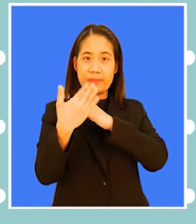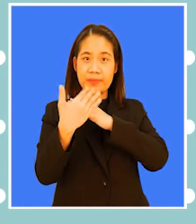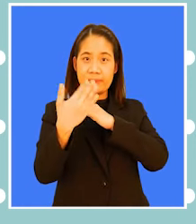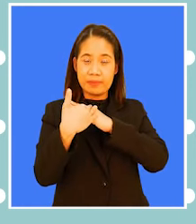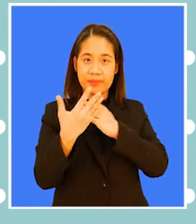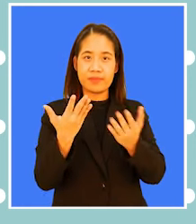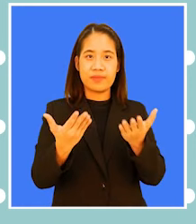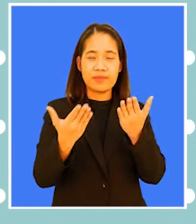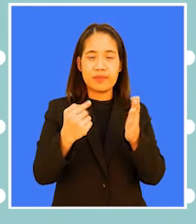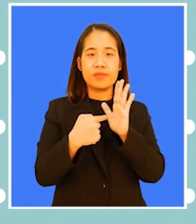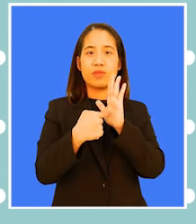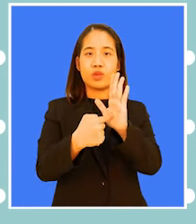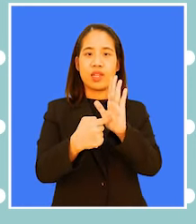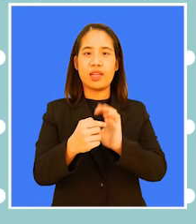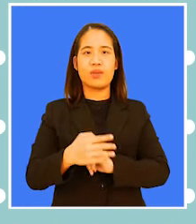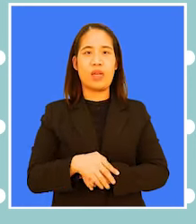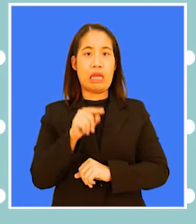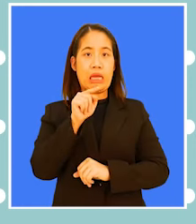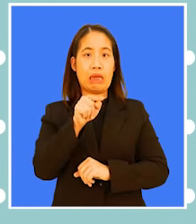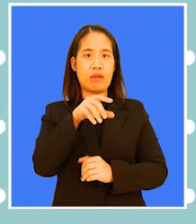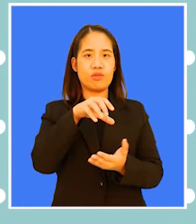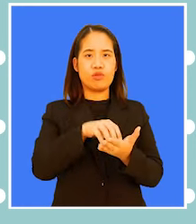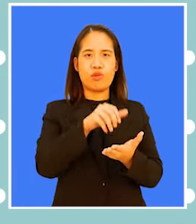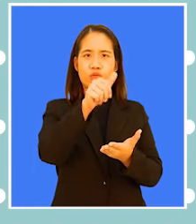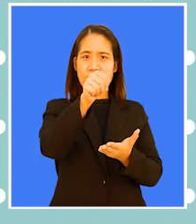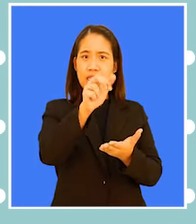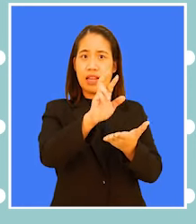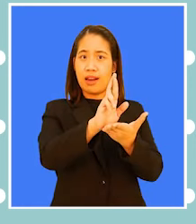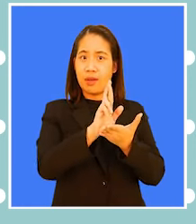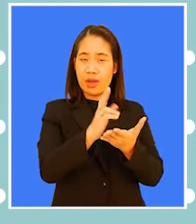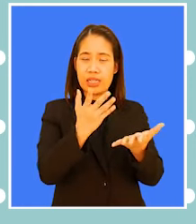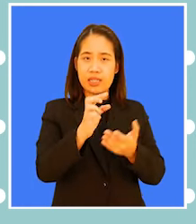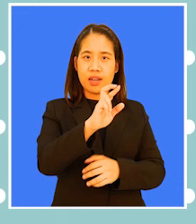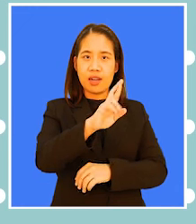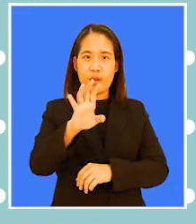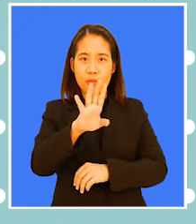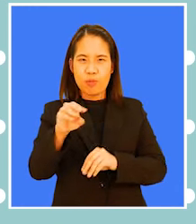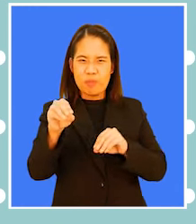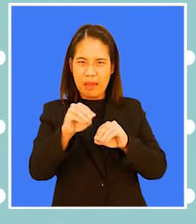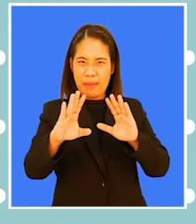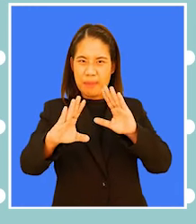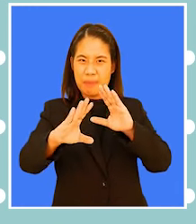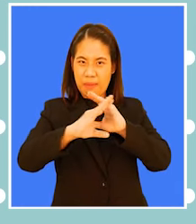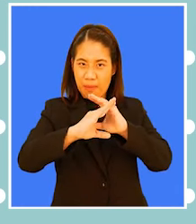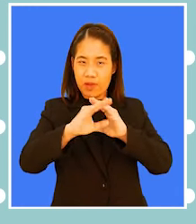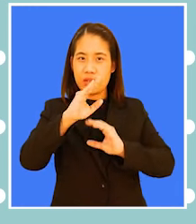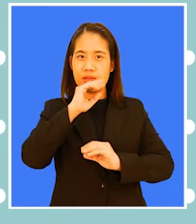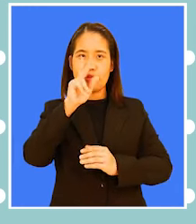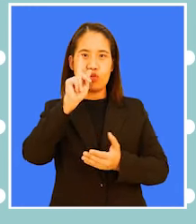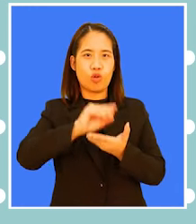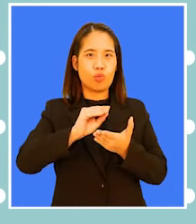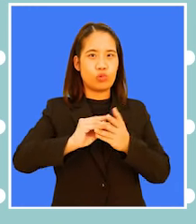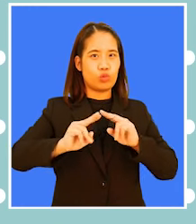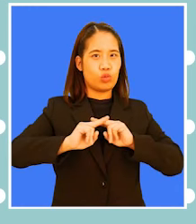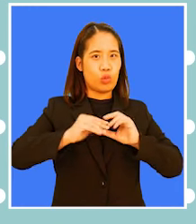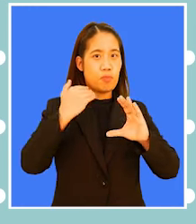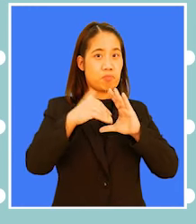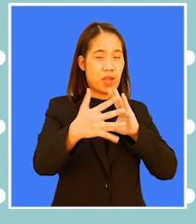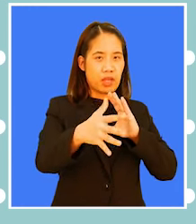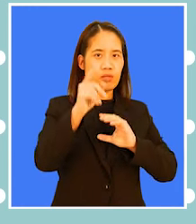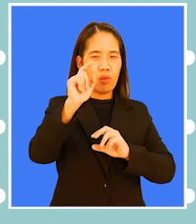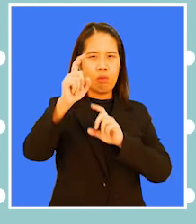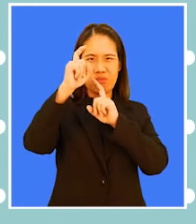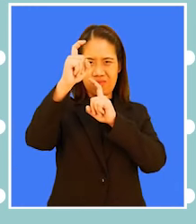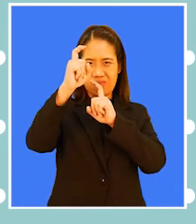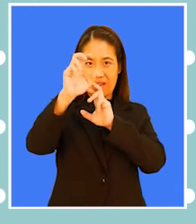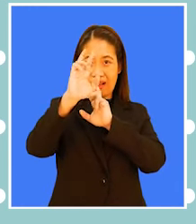หรือชักชวนเช่นคุณคือผู้โชคดีหรือระบบของคุณอาจปิดหากไม่ให้ข้อมูลส่วนตัวให้ระวังไว้ก่อนว่